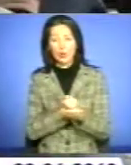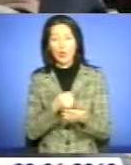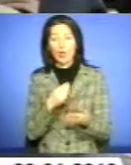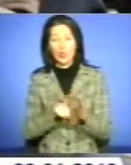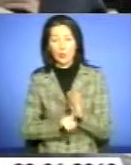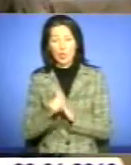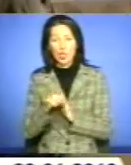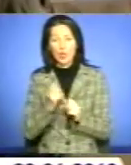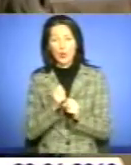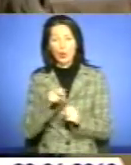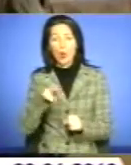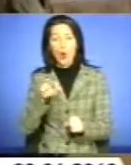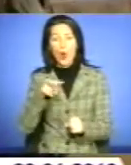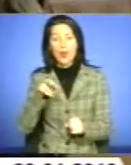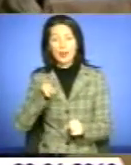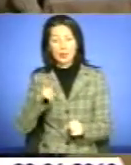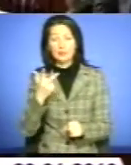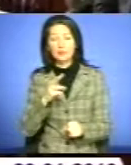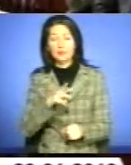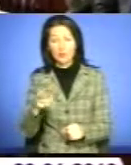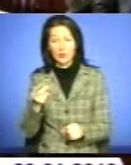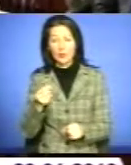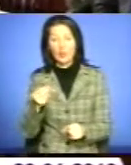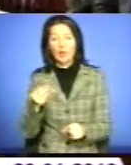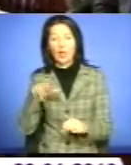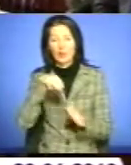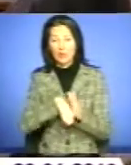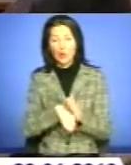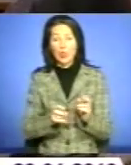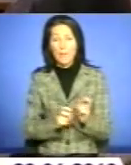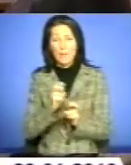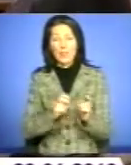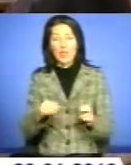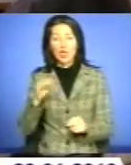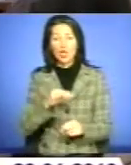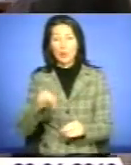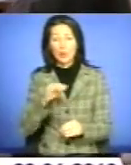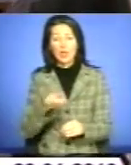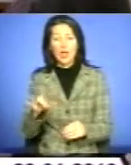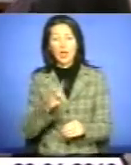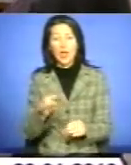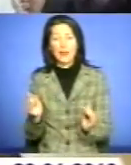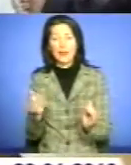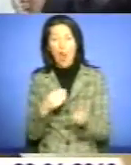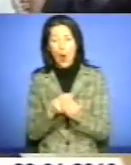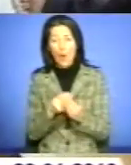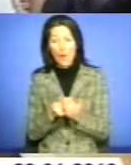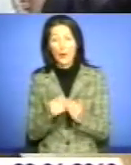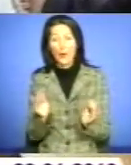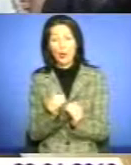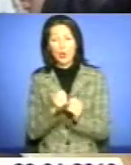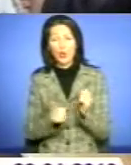3 мільйони гривень інвестують підприємці Житомирщини у регіональний фонд розвитку малого та середнього бізнесу. Про створення інвестиційного фонду,